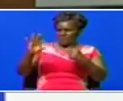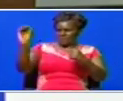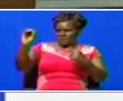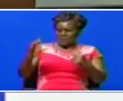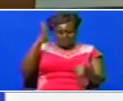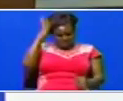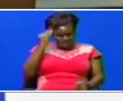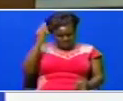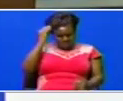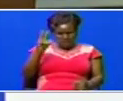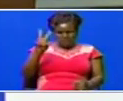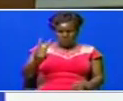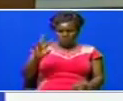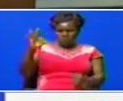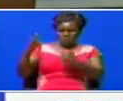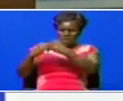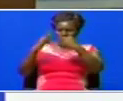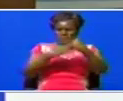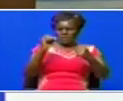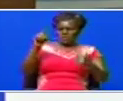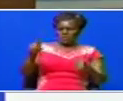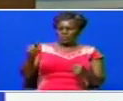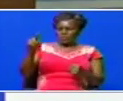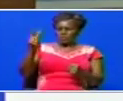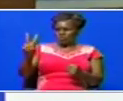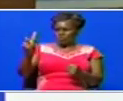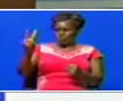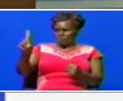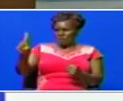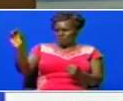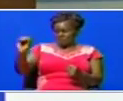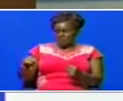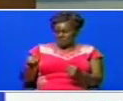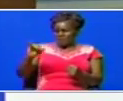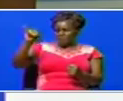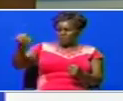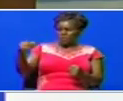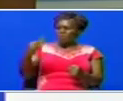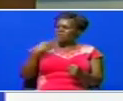Mohamed Dida, 288, 0.12%. Shakalaka Jirongo,